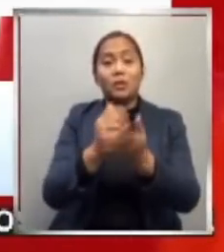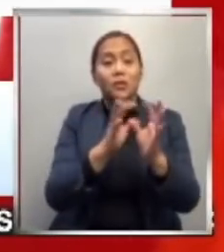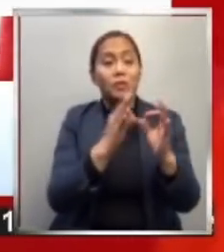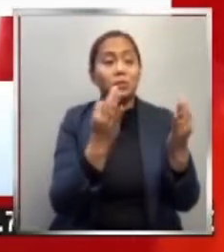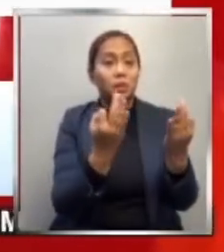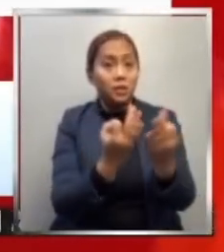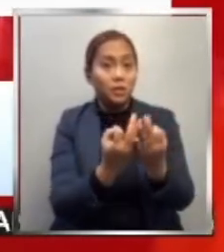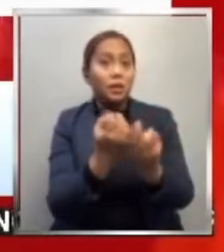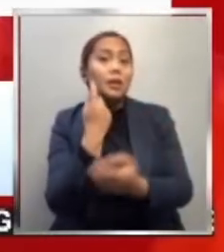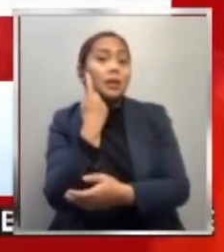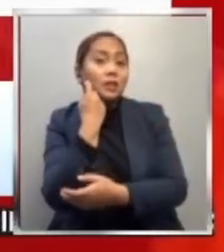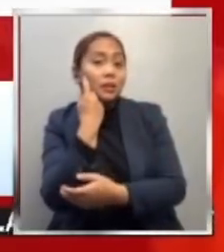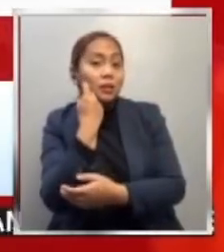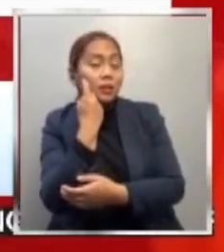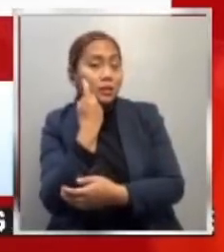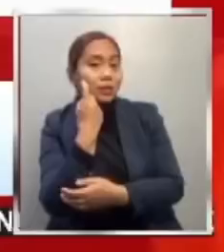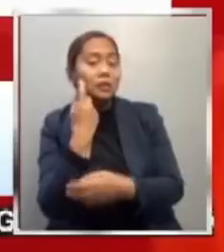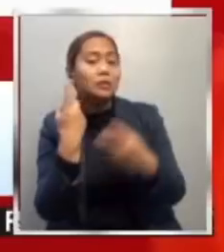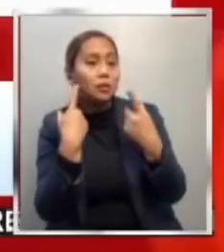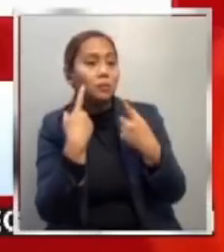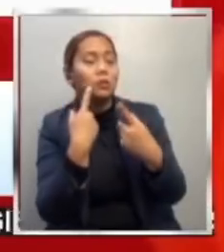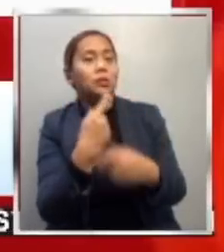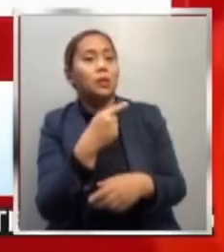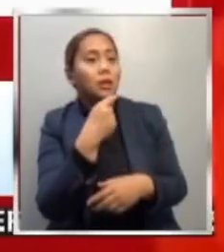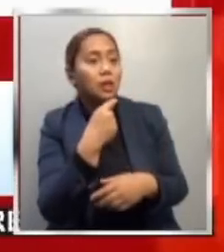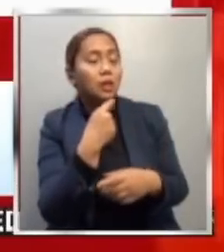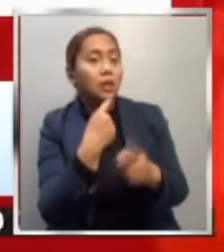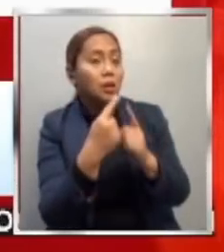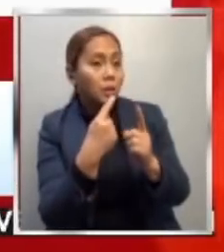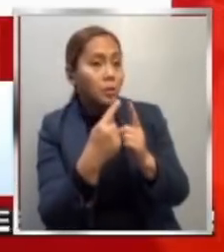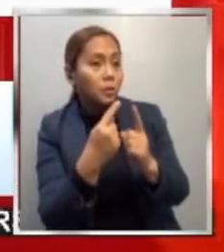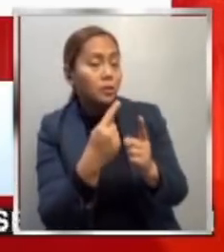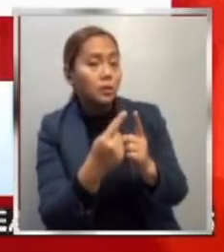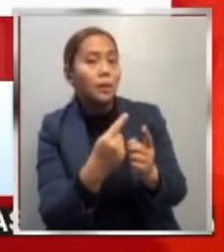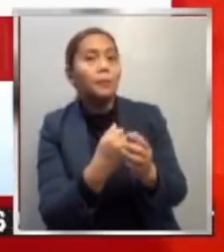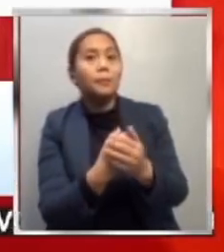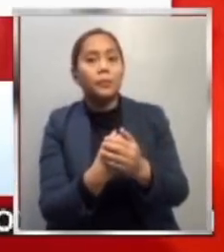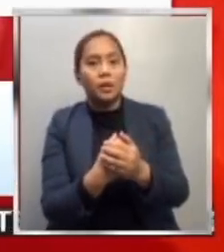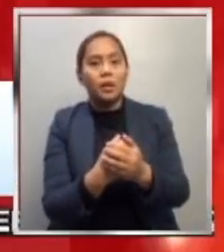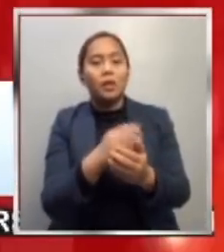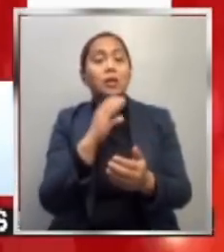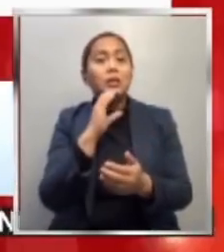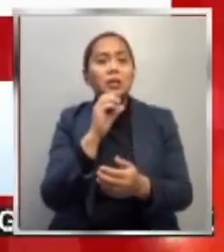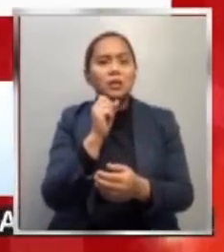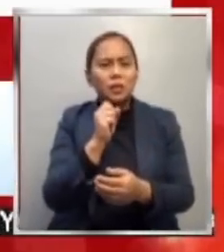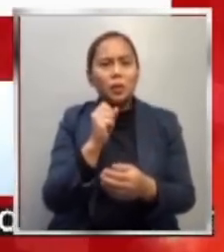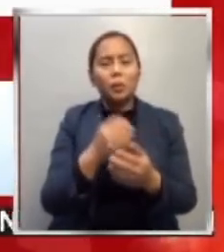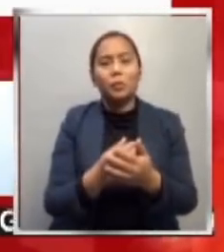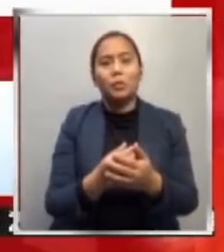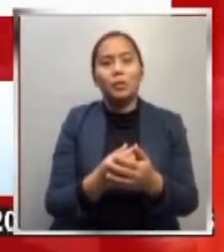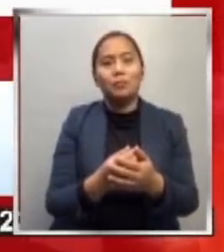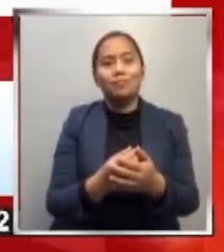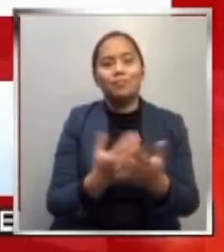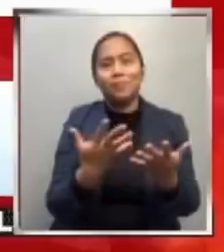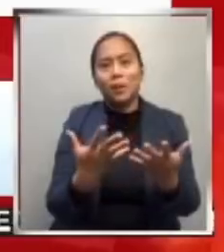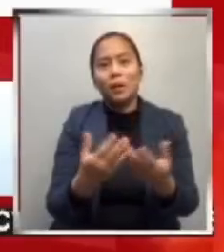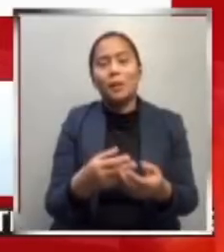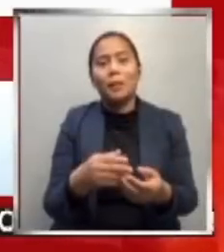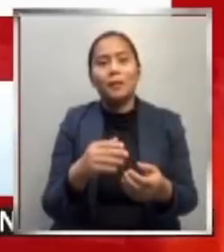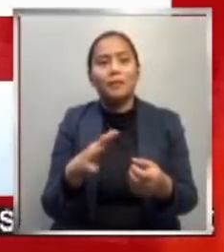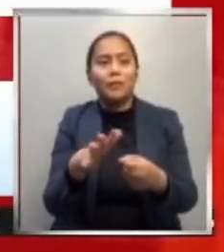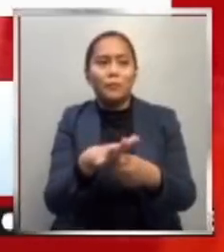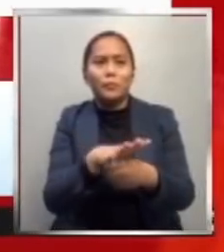sadly nag-overvote sa kanyang mga ibinoto sa senador. Automatic daw na hindi na na-count ang kanyang mga boto